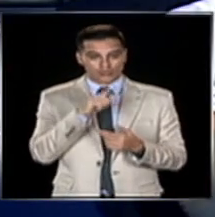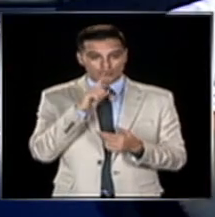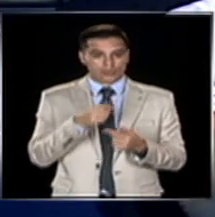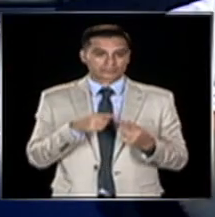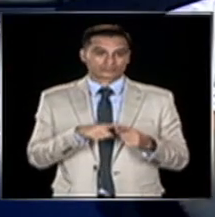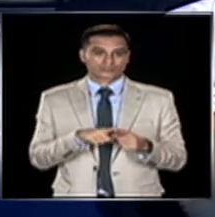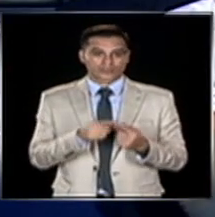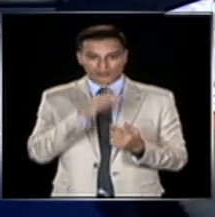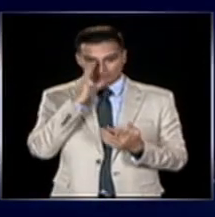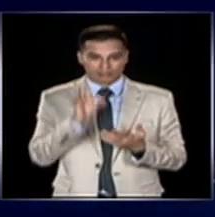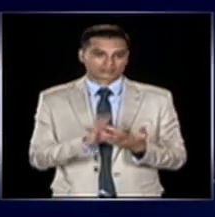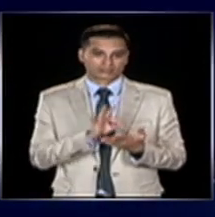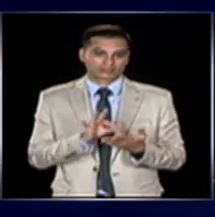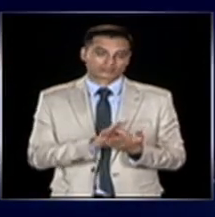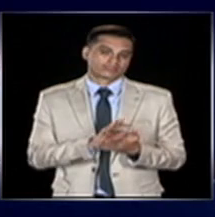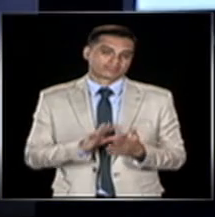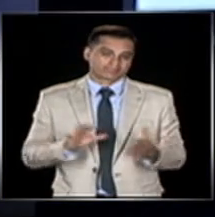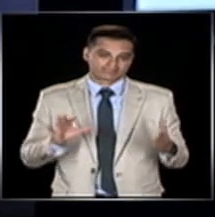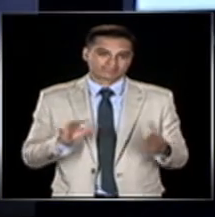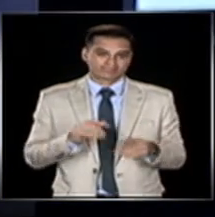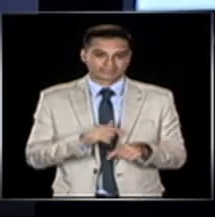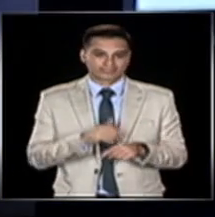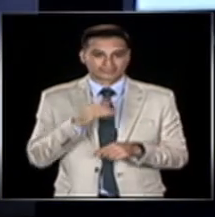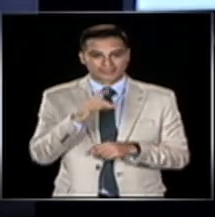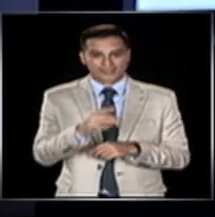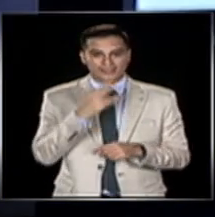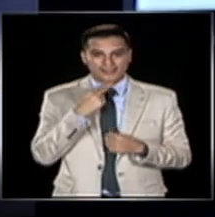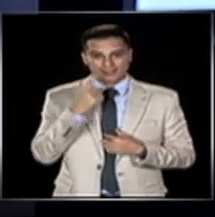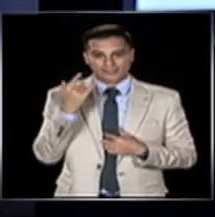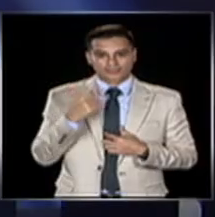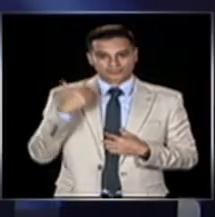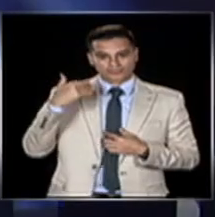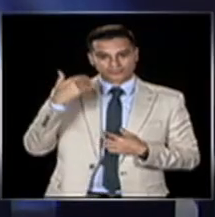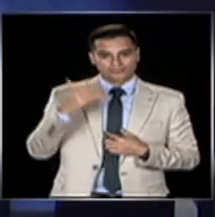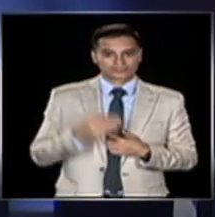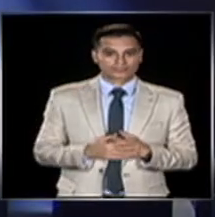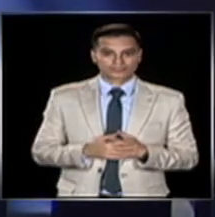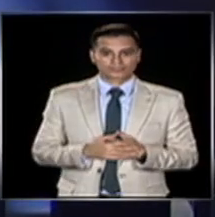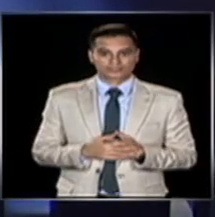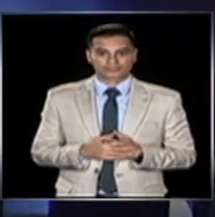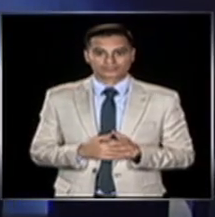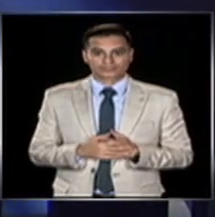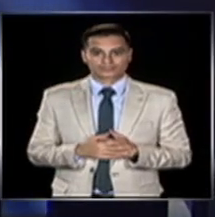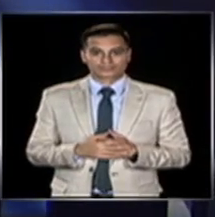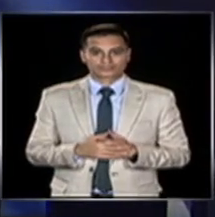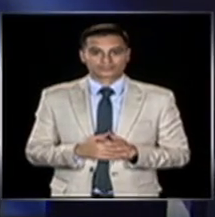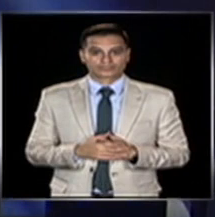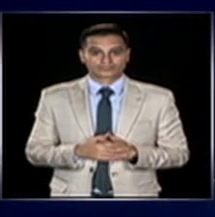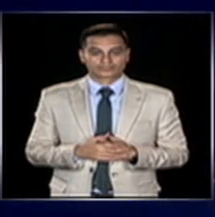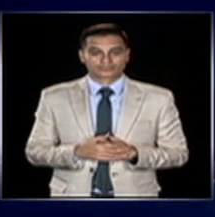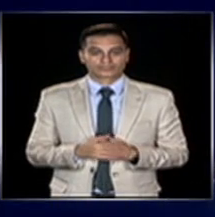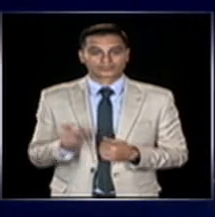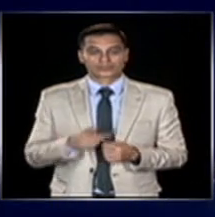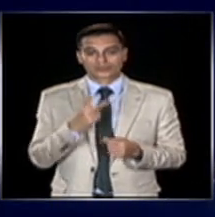يومكم، مش ده الطبيعي. ربنا إن شاء الله، إن شاء الله في الموسم القادم بإذن الله. بإذن الله أحسن.